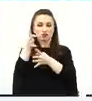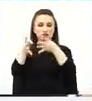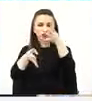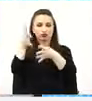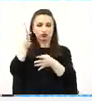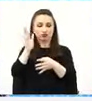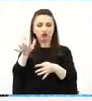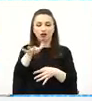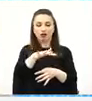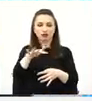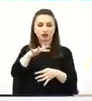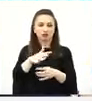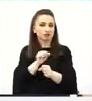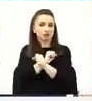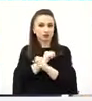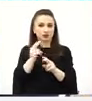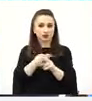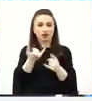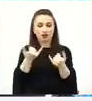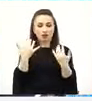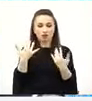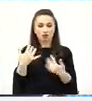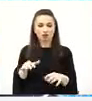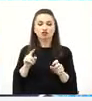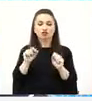გადაიტვირთებოდა მიმდებარე ტერიტორია. დღეს ჩვენ